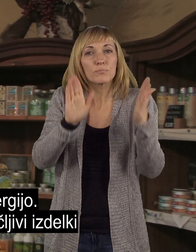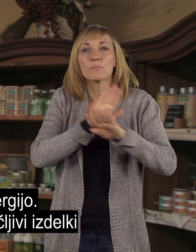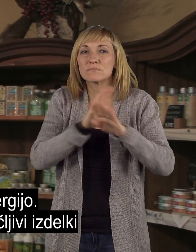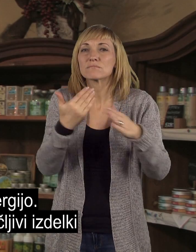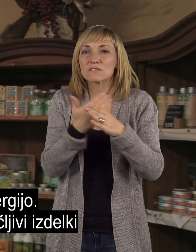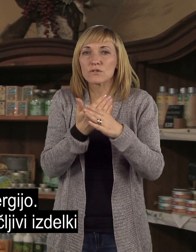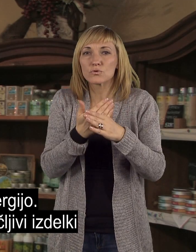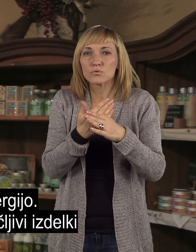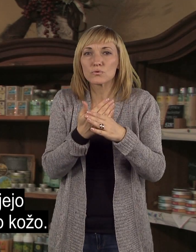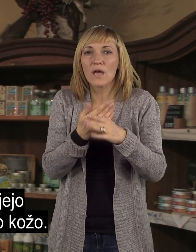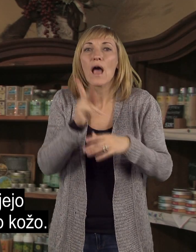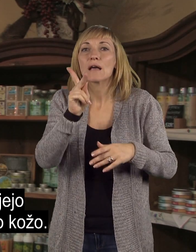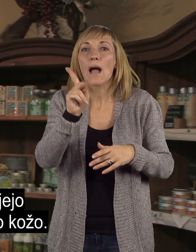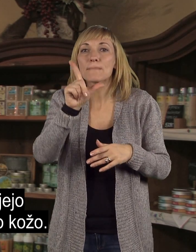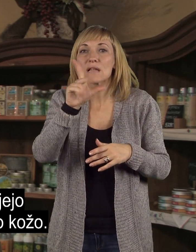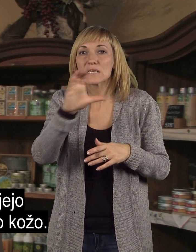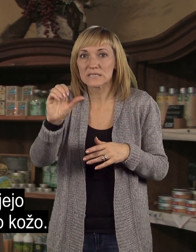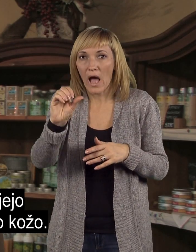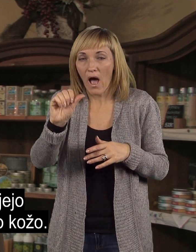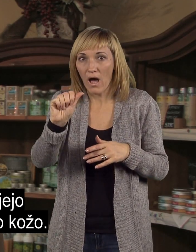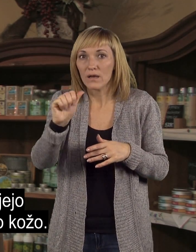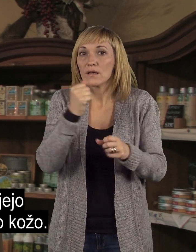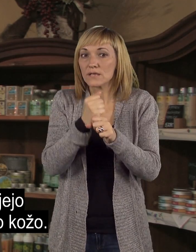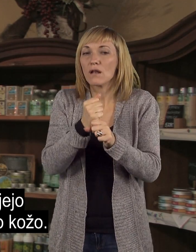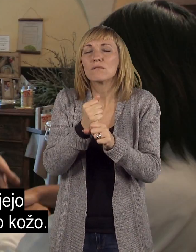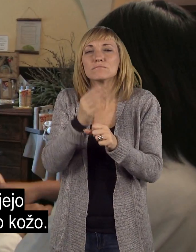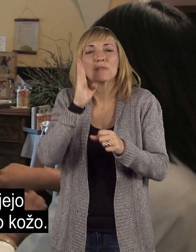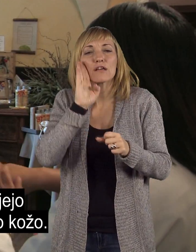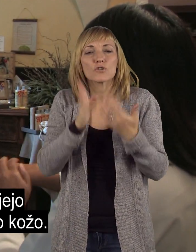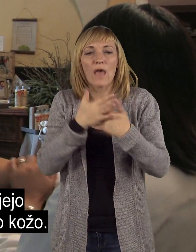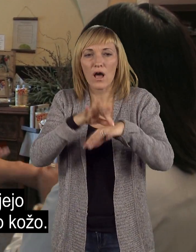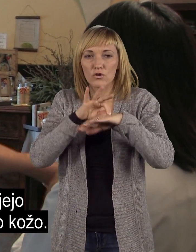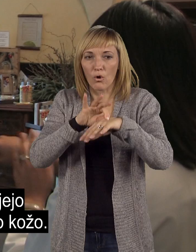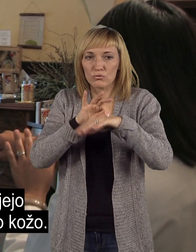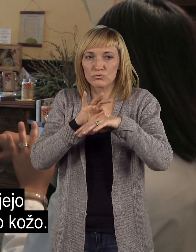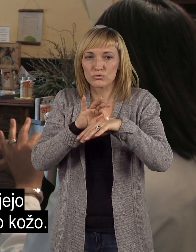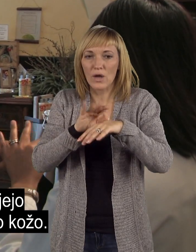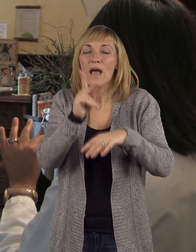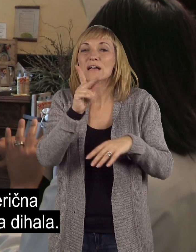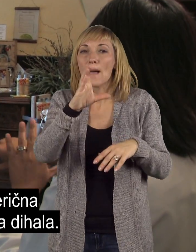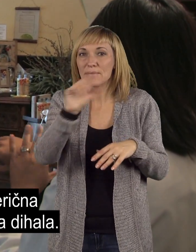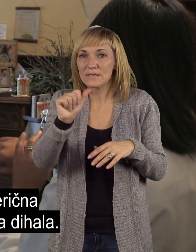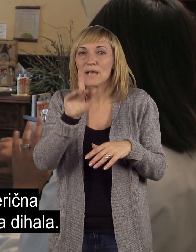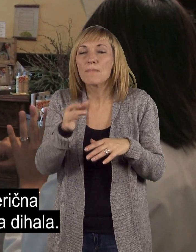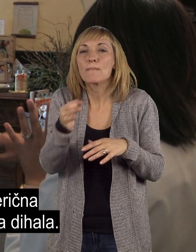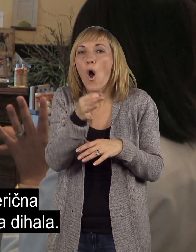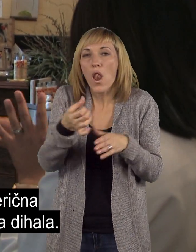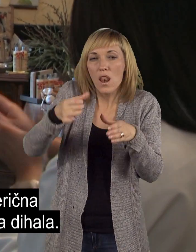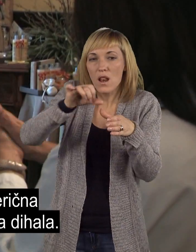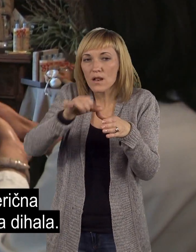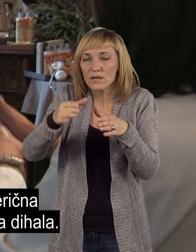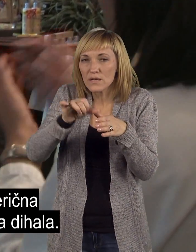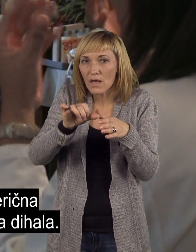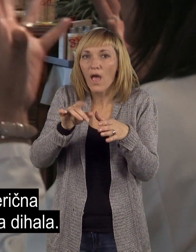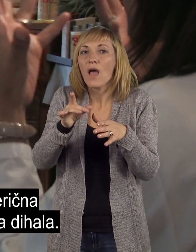so priporočljivi izdelki iz kamilice, ki delujejo izredno blago na našo kožo. Kamilica pa vsebuje eterična